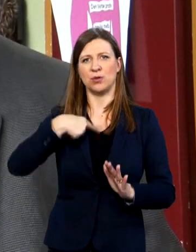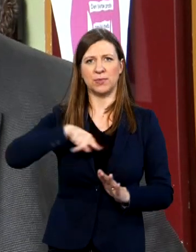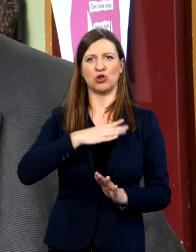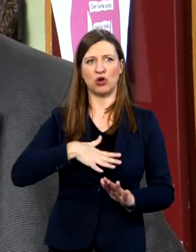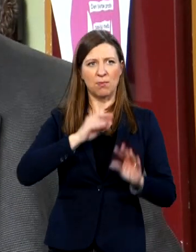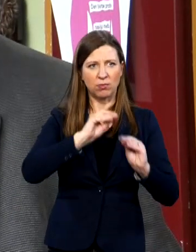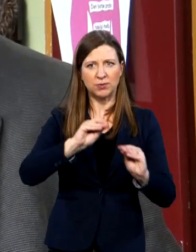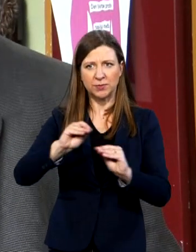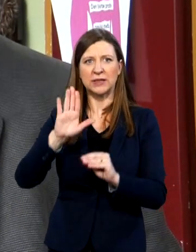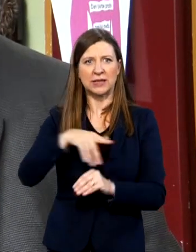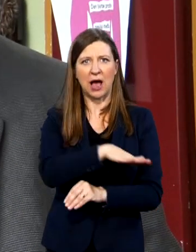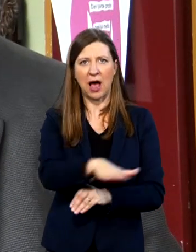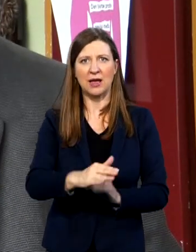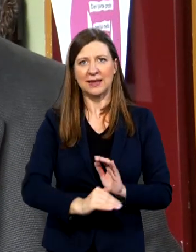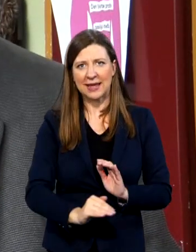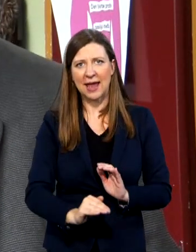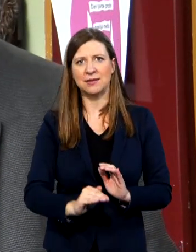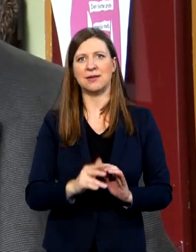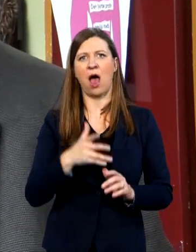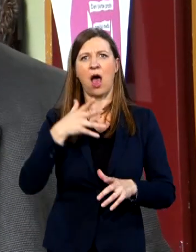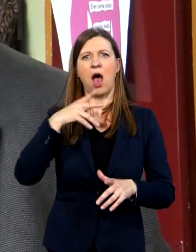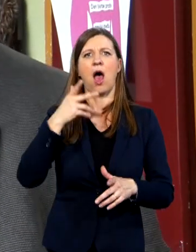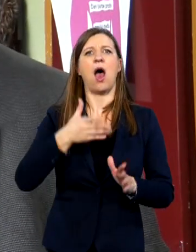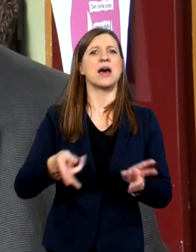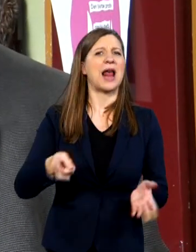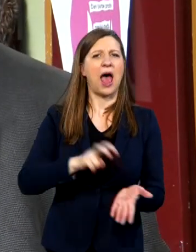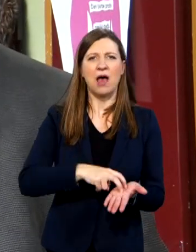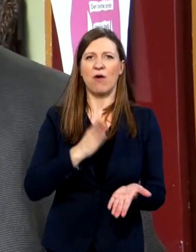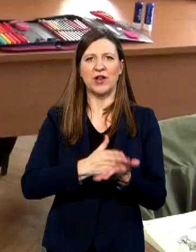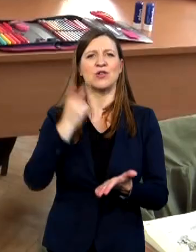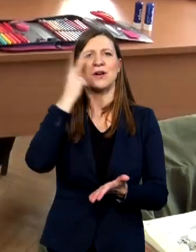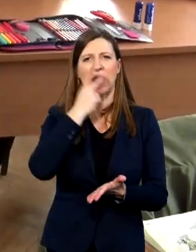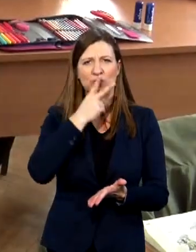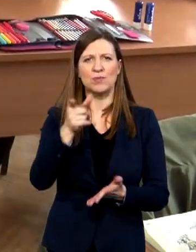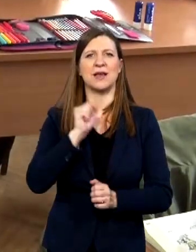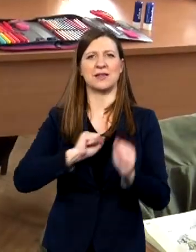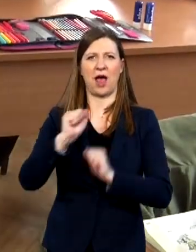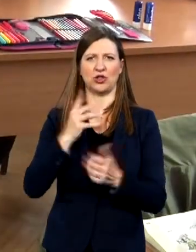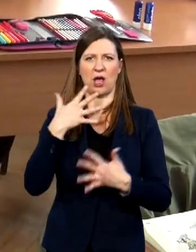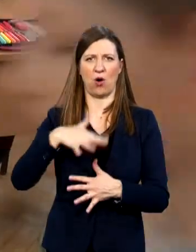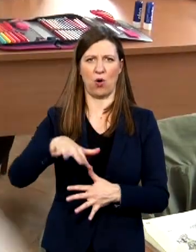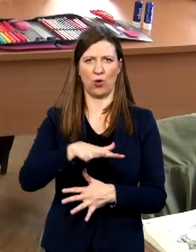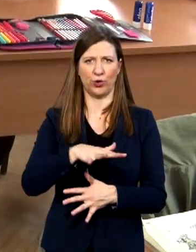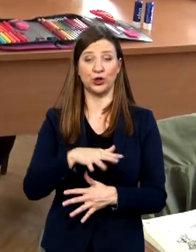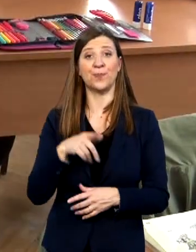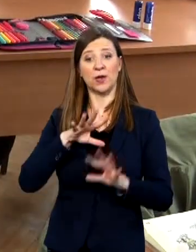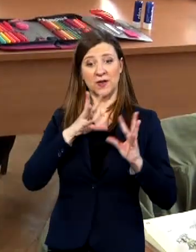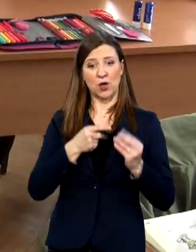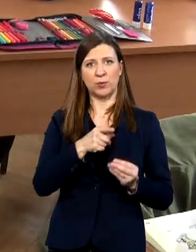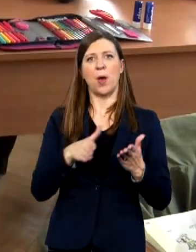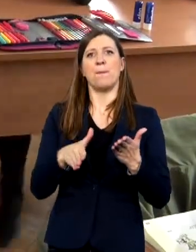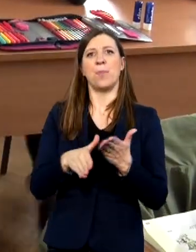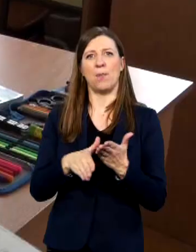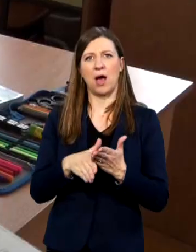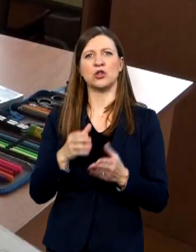svijest onih prije svega najmlađih, a isto tako i onih starijih. Sve ove aktivnosti pomoći će učinkovitom